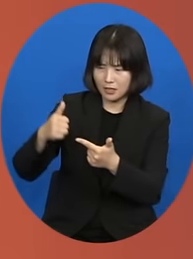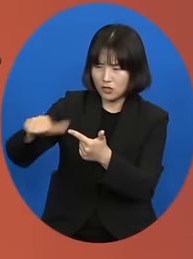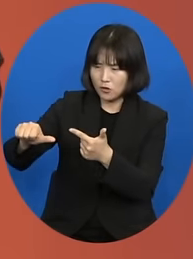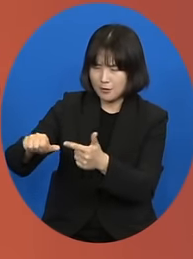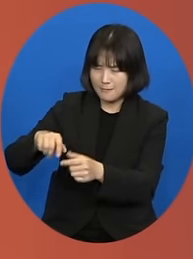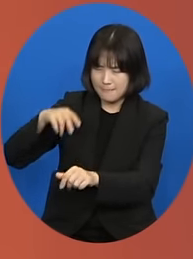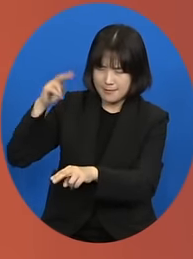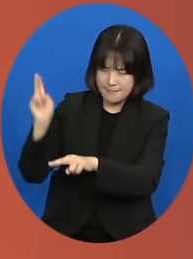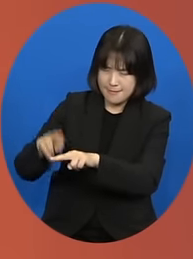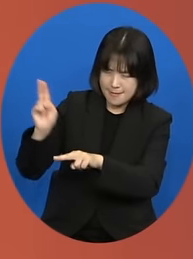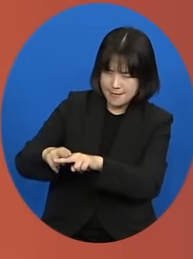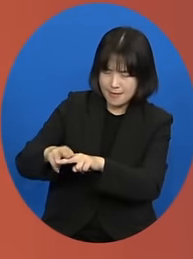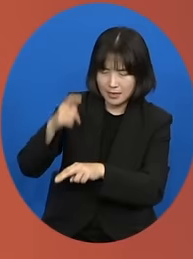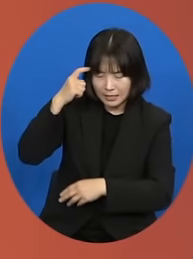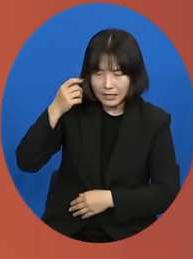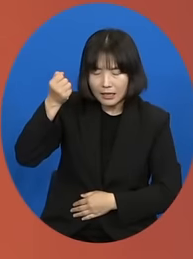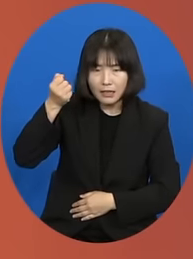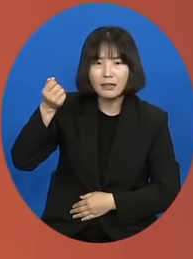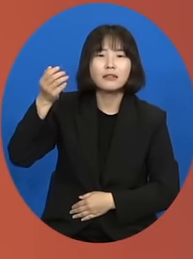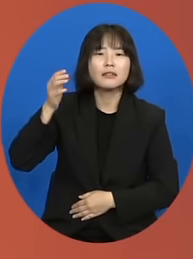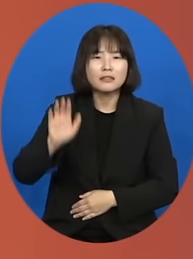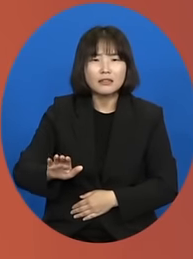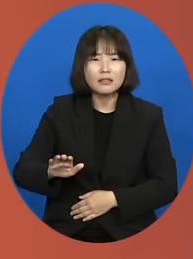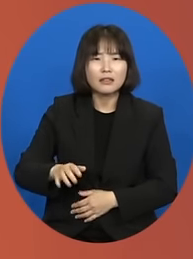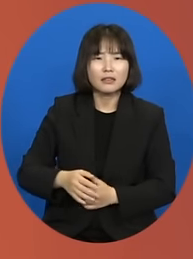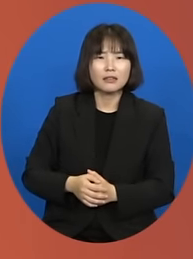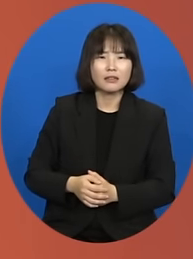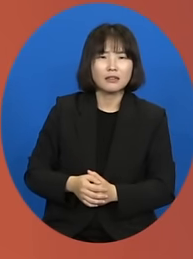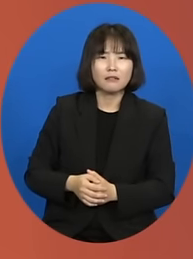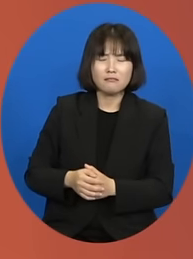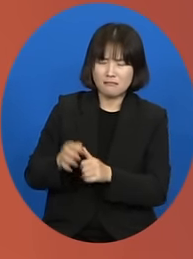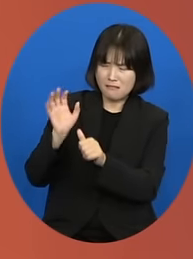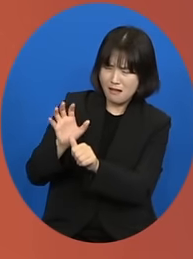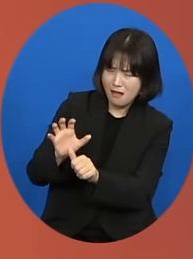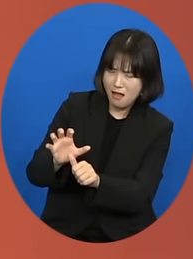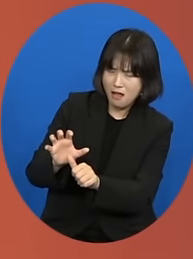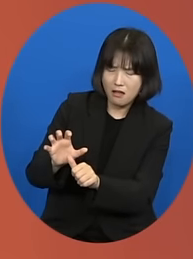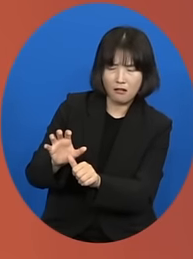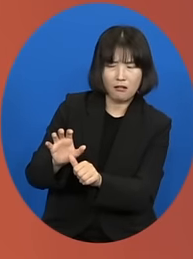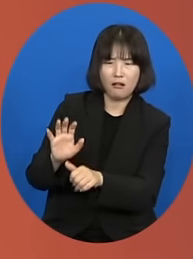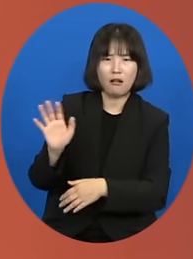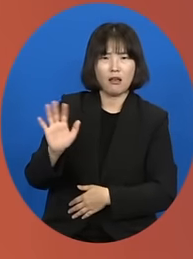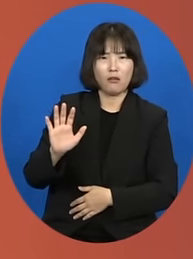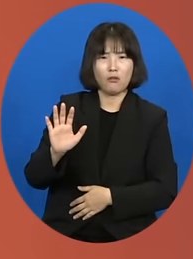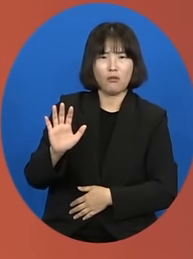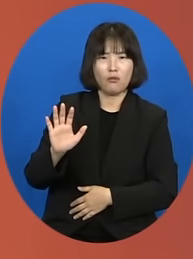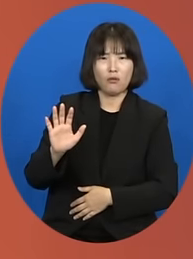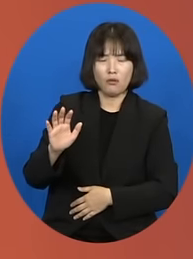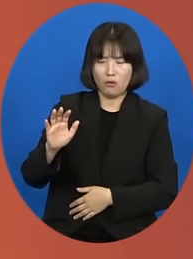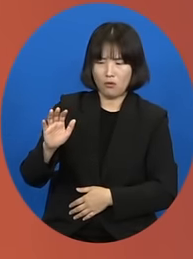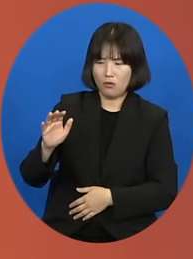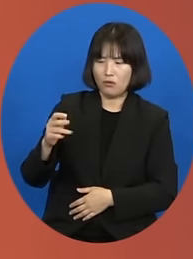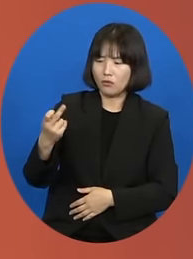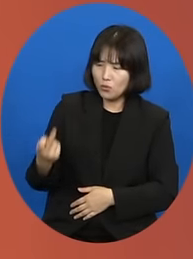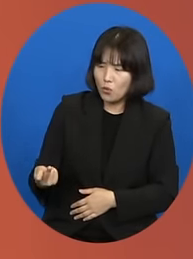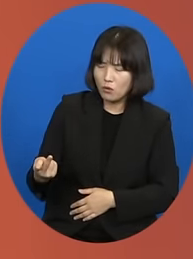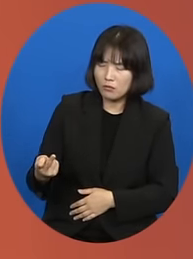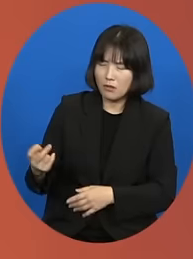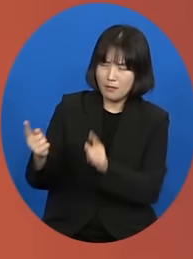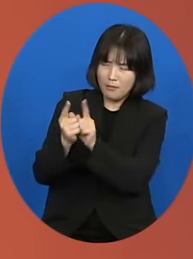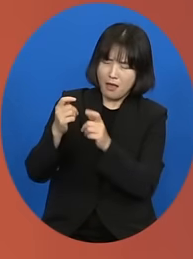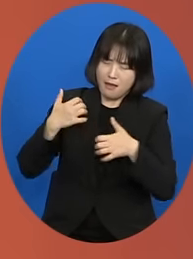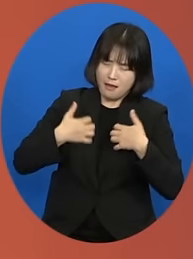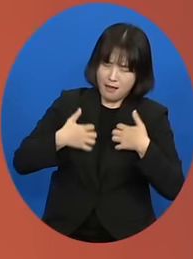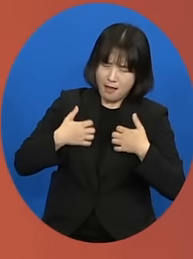생각하고 있었는데, 웬걸 아버지가 책망하고 징계한 것이 아니라 그 아들을 환대하고 잔치를 벌였다는 이야기를 딱